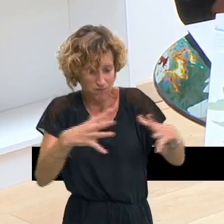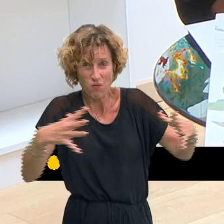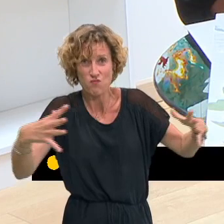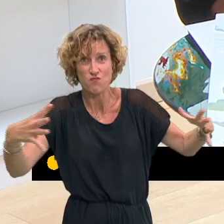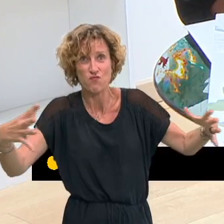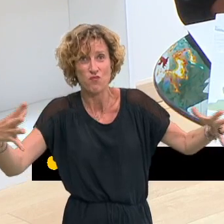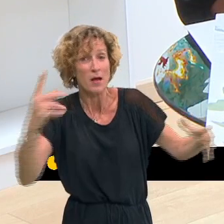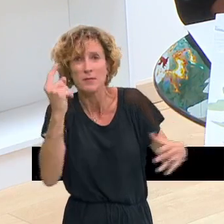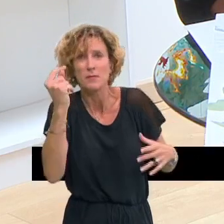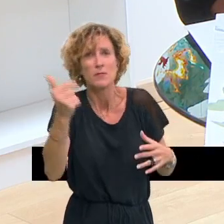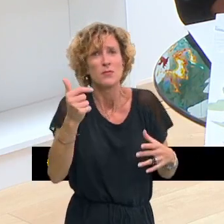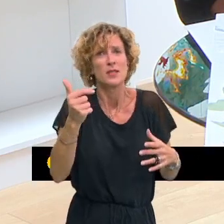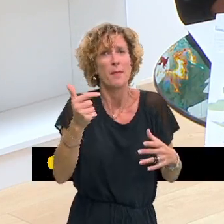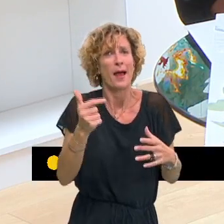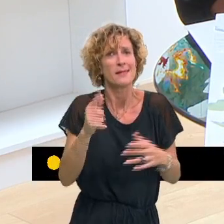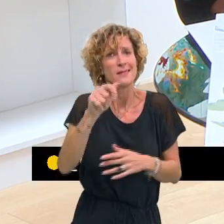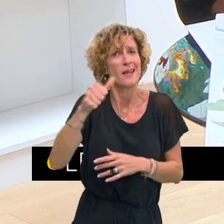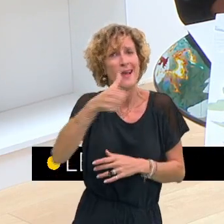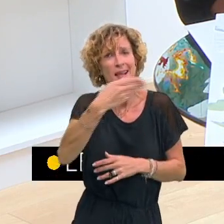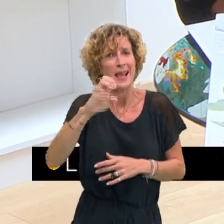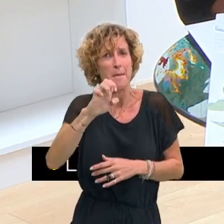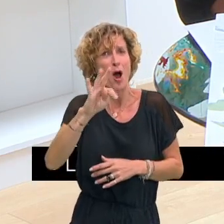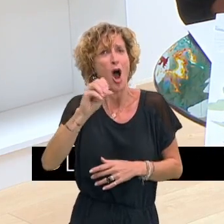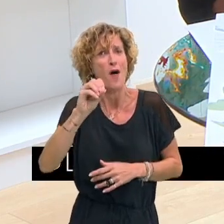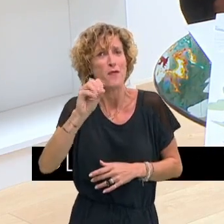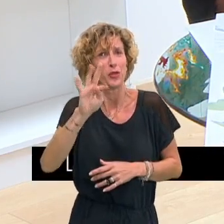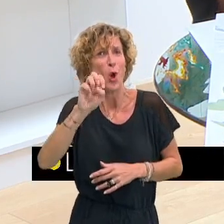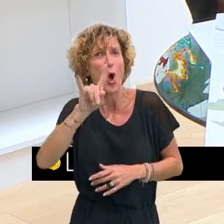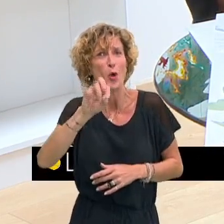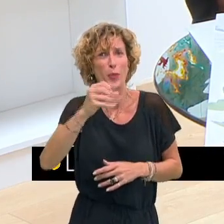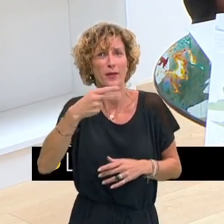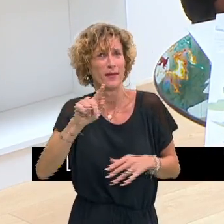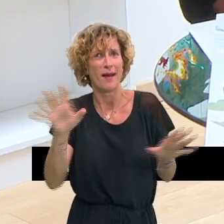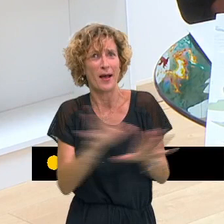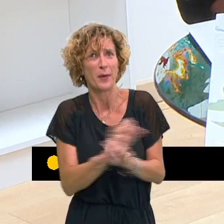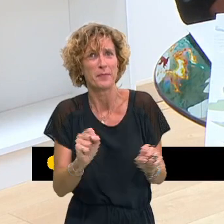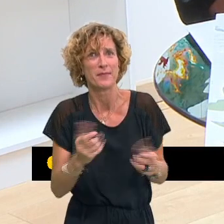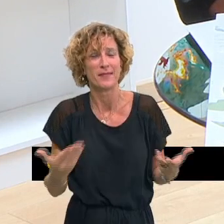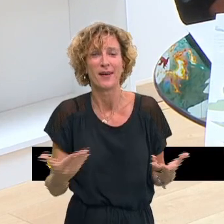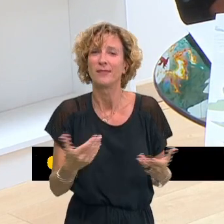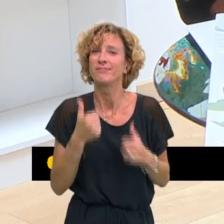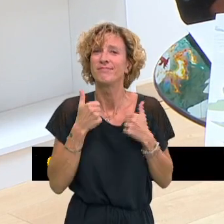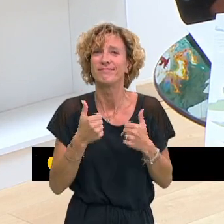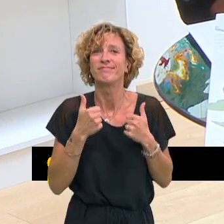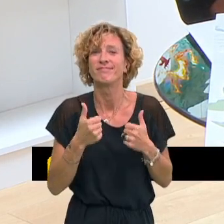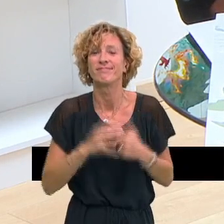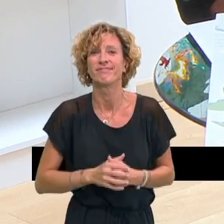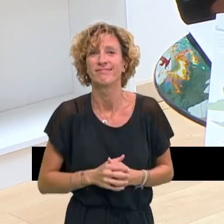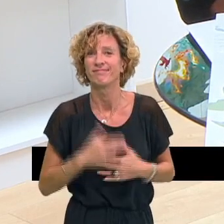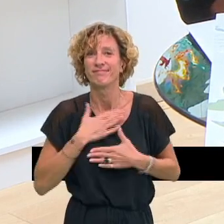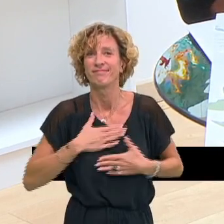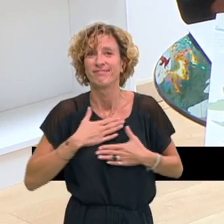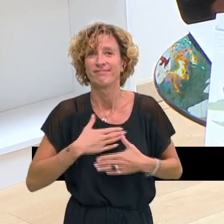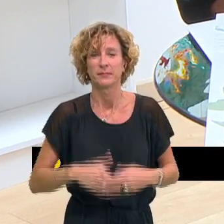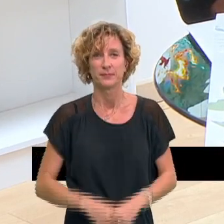c'est pratiquement devenu du Game of Thrones quoi. C'est voilà, c'est vraiment, non c'est chouette, franchement plaisant, mais